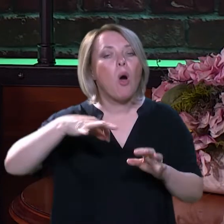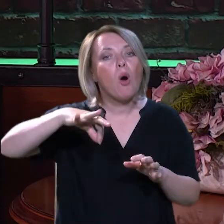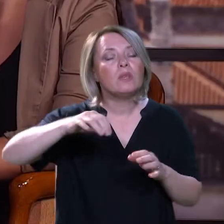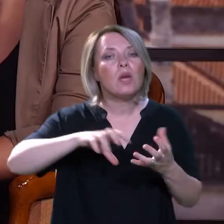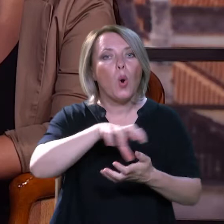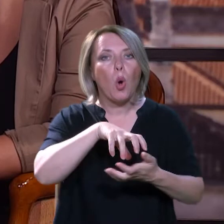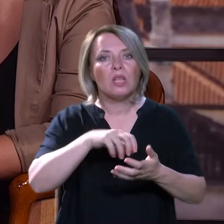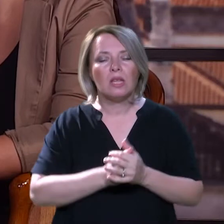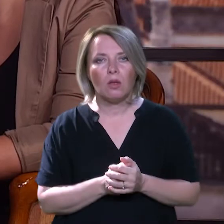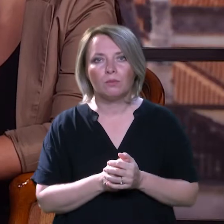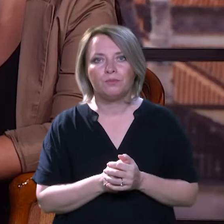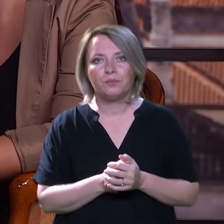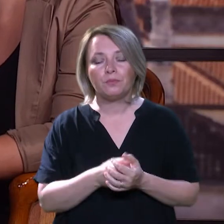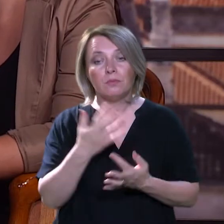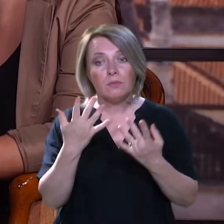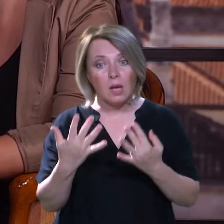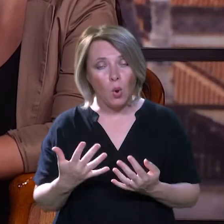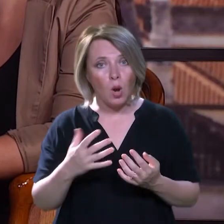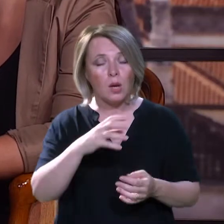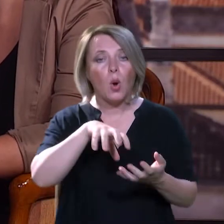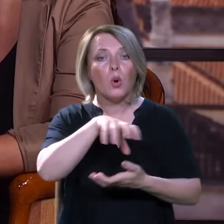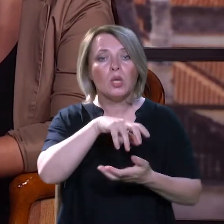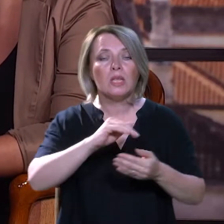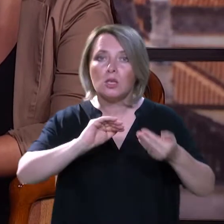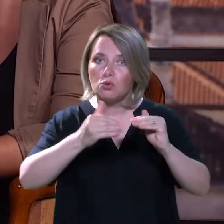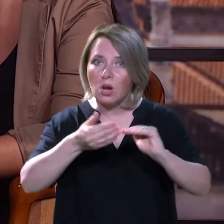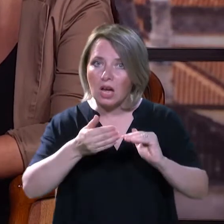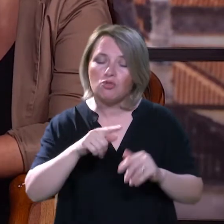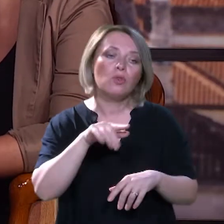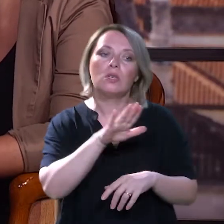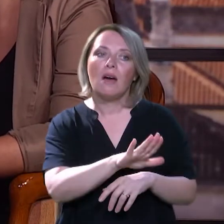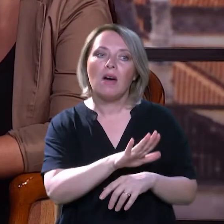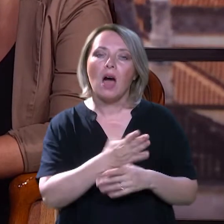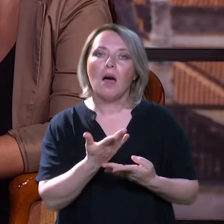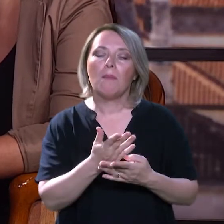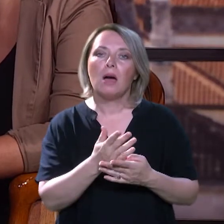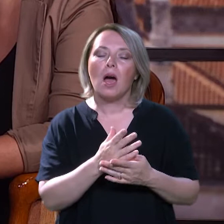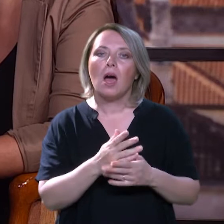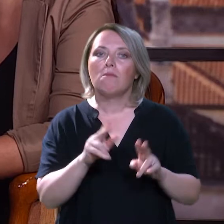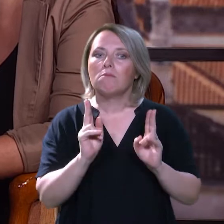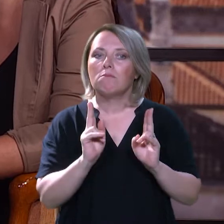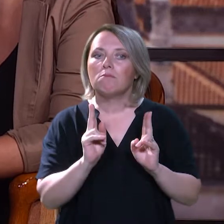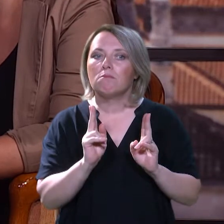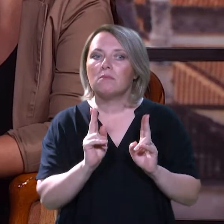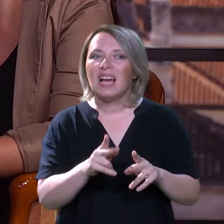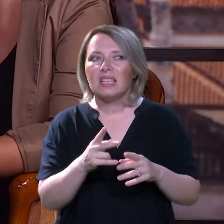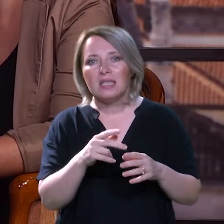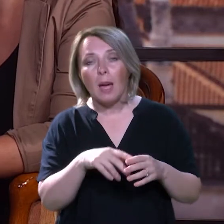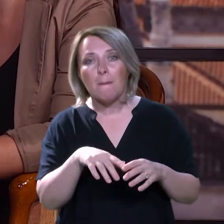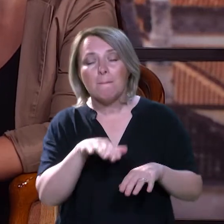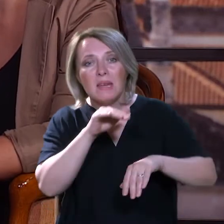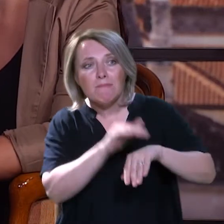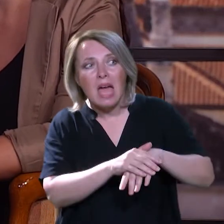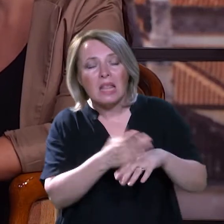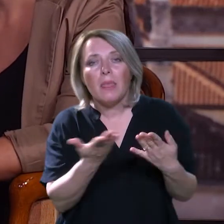došlo. Koliko roditelji zapravo surađuju s vama? Jeste li kad nailazili na neki otpor kod